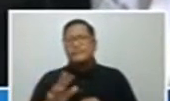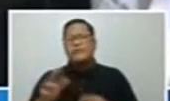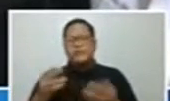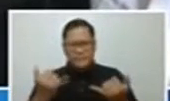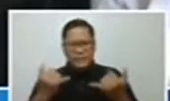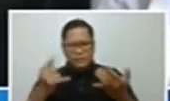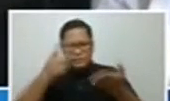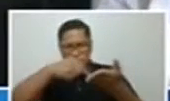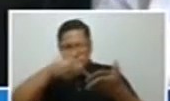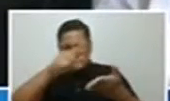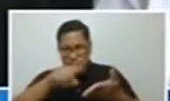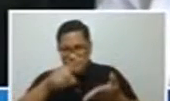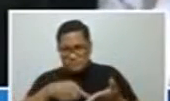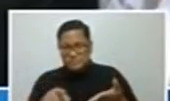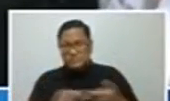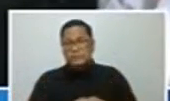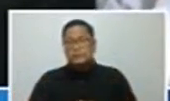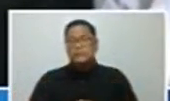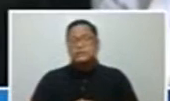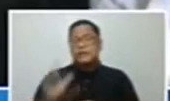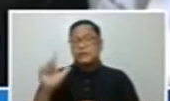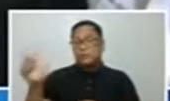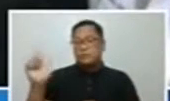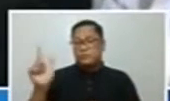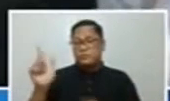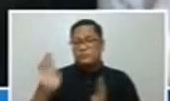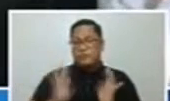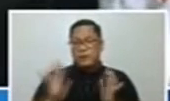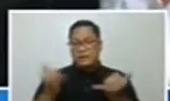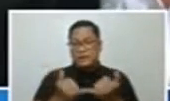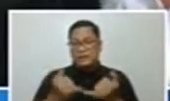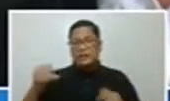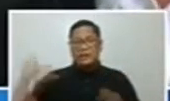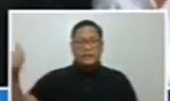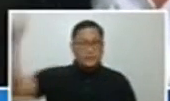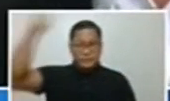officials na mag-aabuso ng kanilang kapangyarihan dati po.